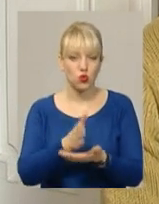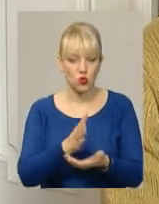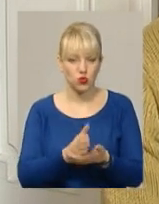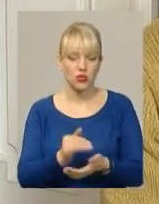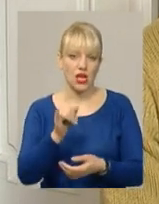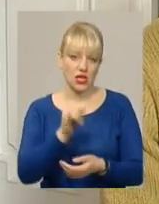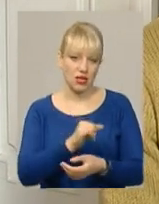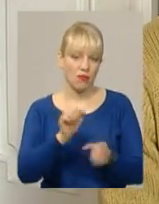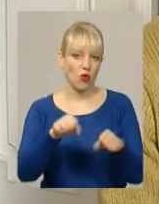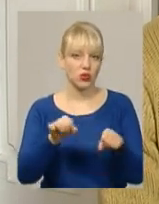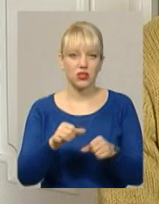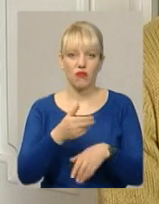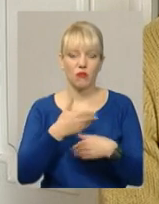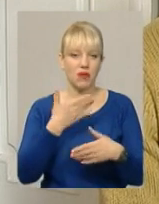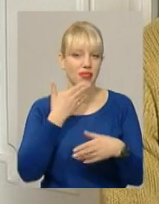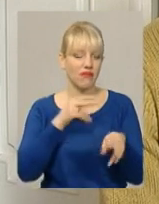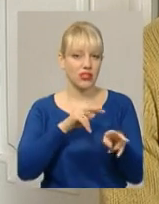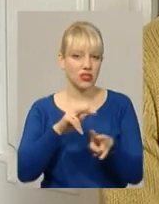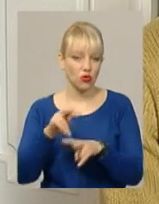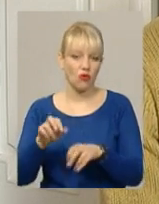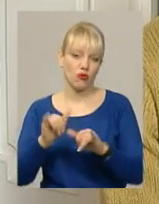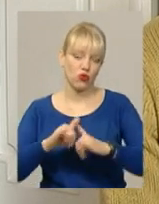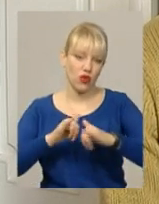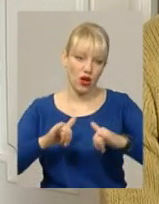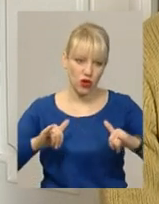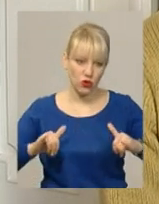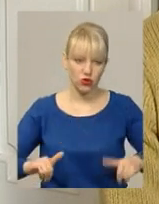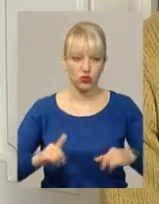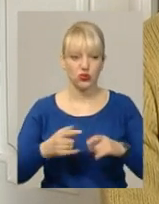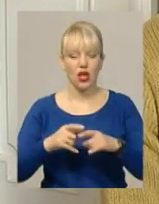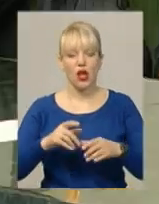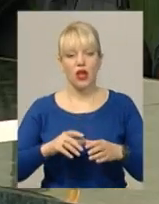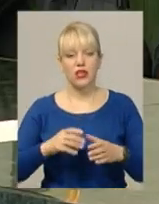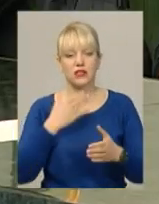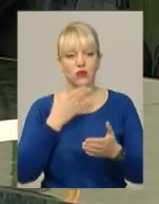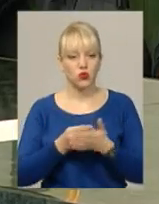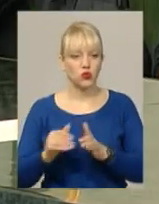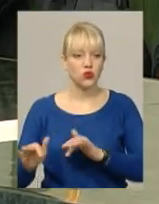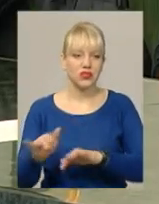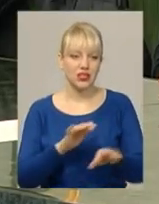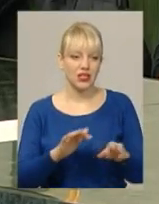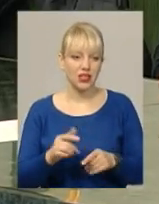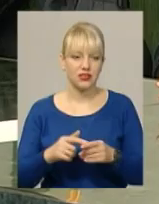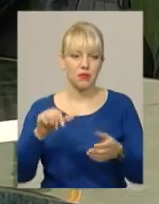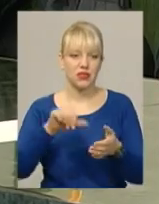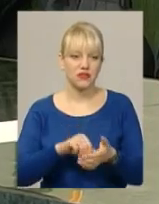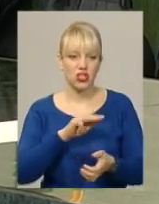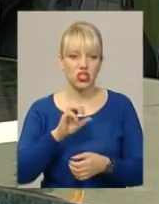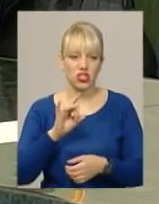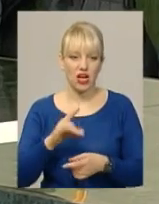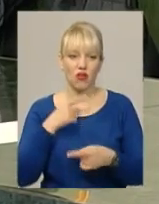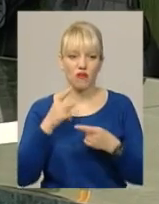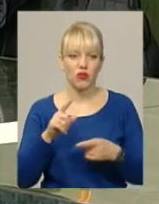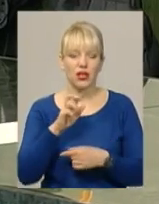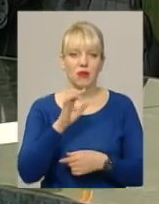можливо, ми не відслідковуємо, нарощують об'єми своєї діяльності. Представниця громадського об'єднання «Жар» Альона Береза